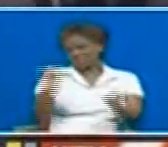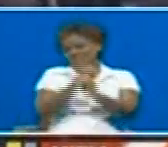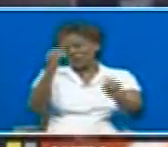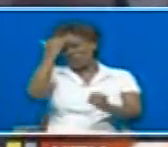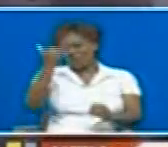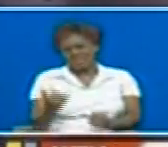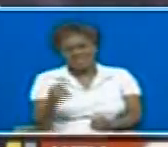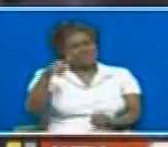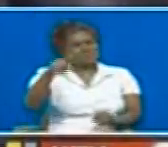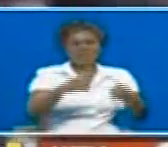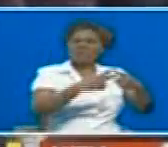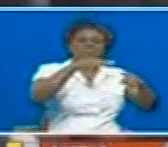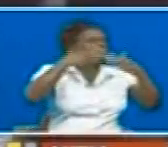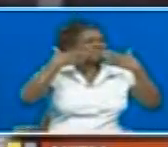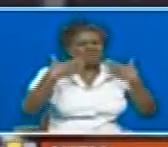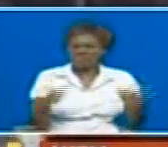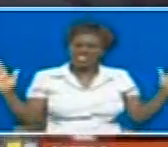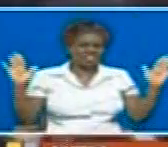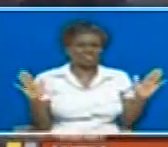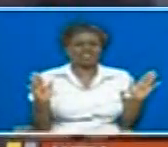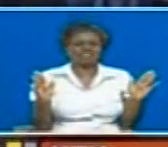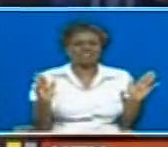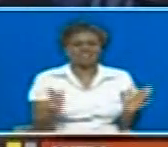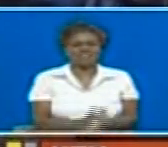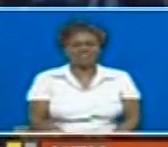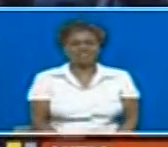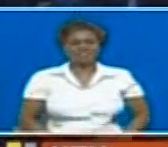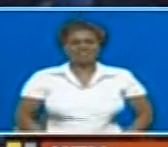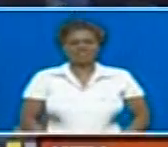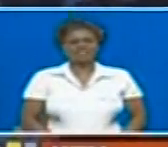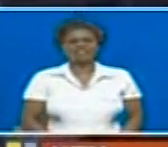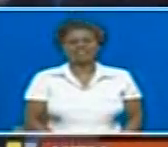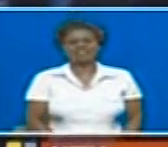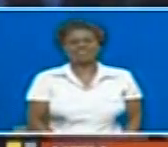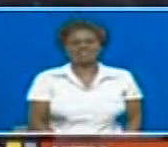kuwa alikuwa tayari amekabiliana kwa kisu cha ngariba.